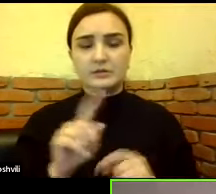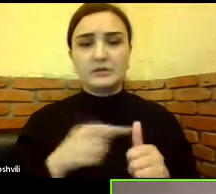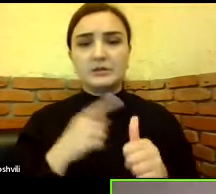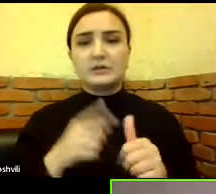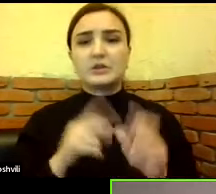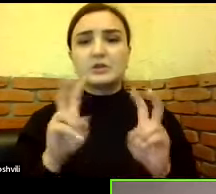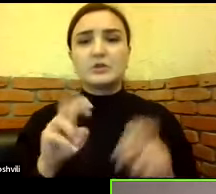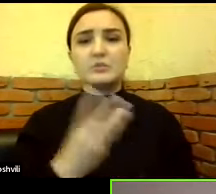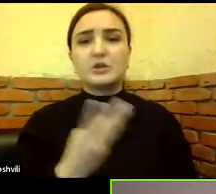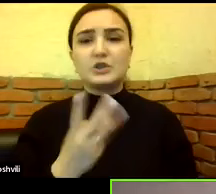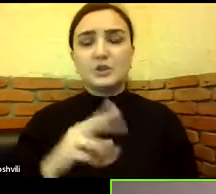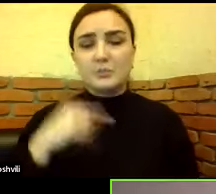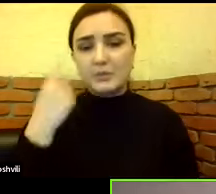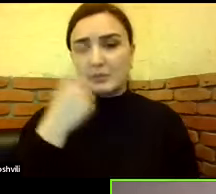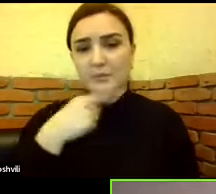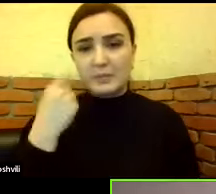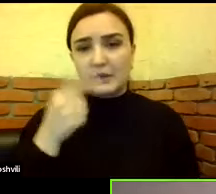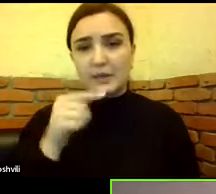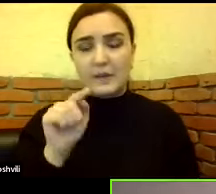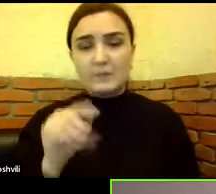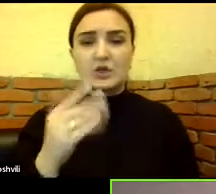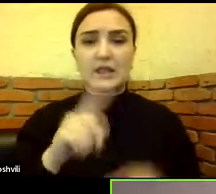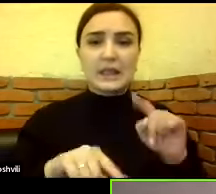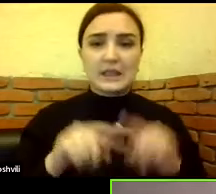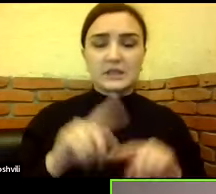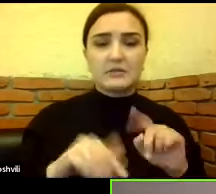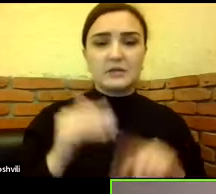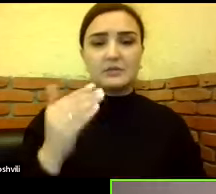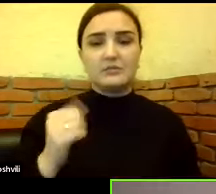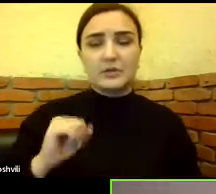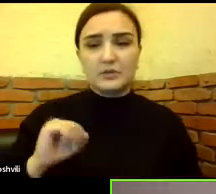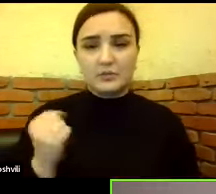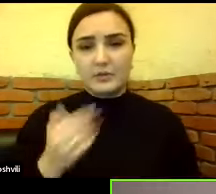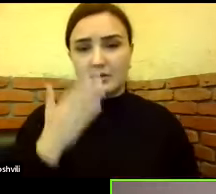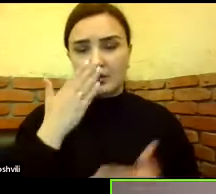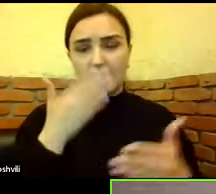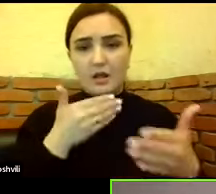შენ კონკრეტულად არ გეხება შენი ნათესავი, შენი მეგობარი, ახლობელი არ არის